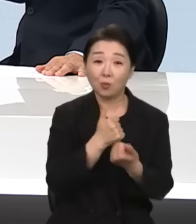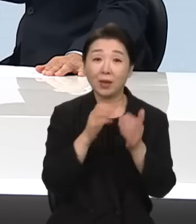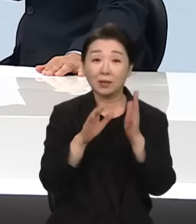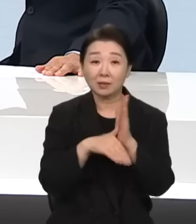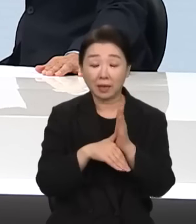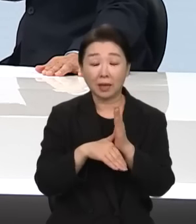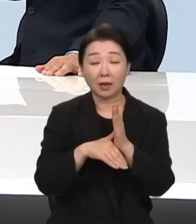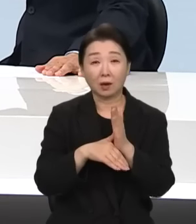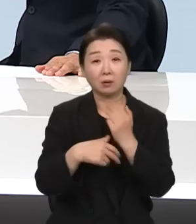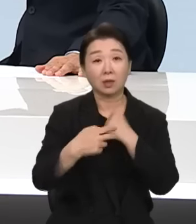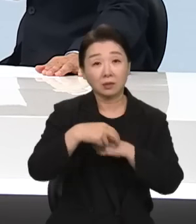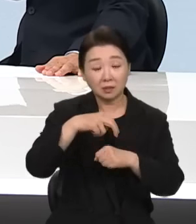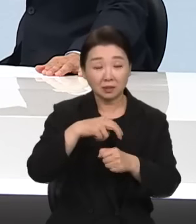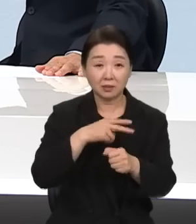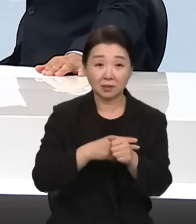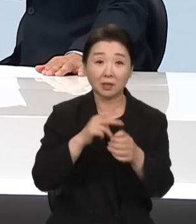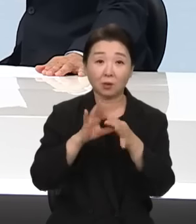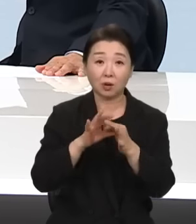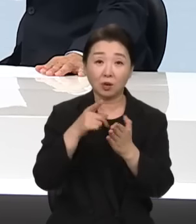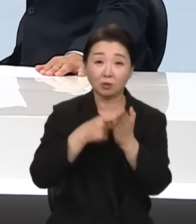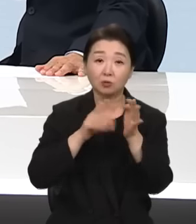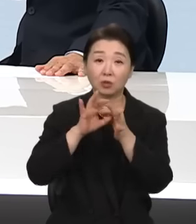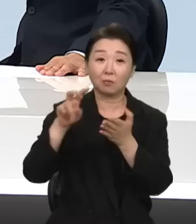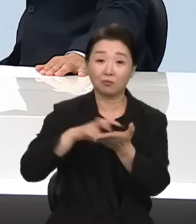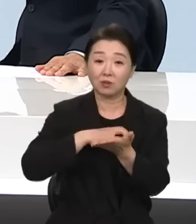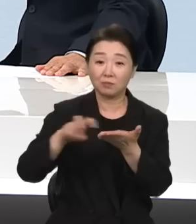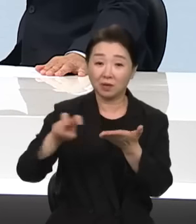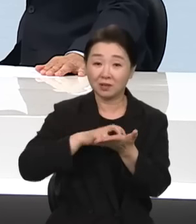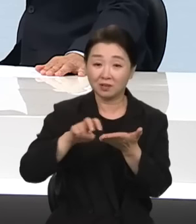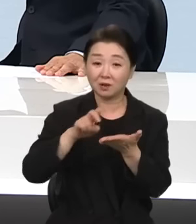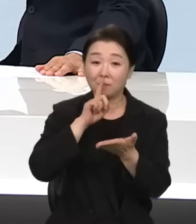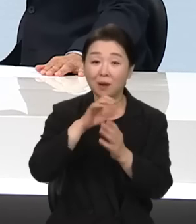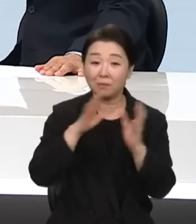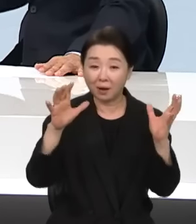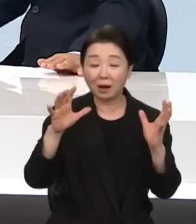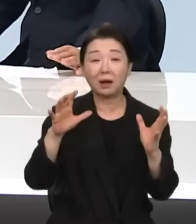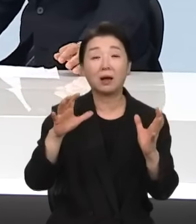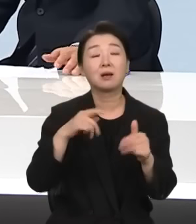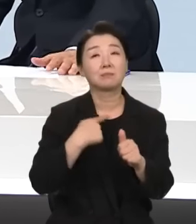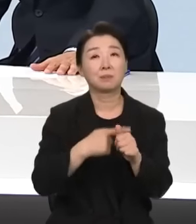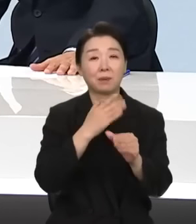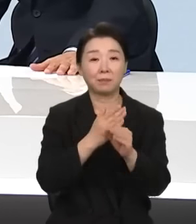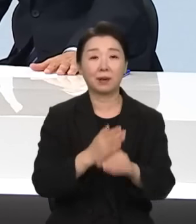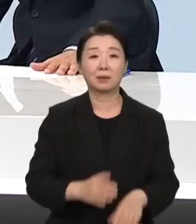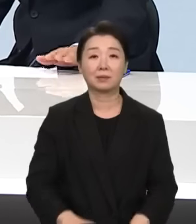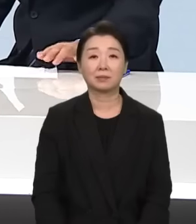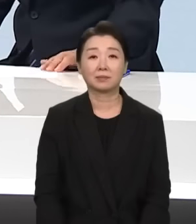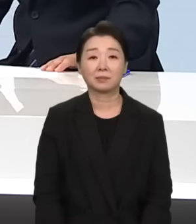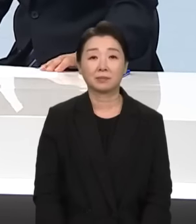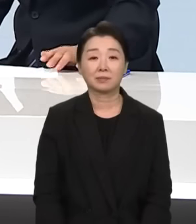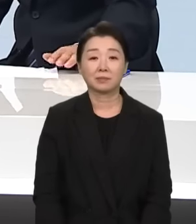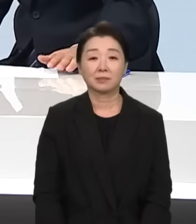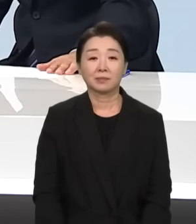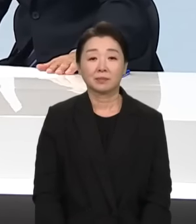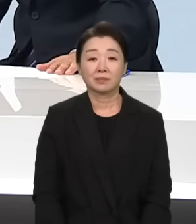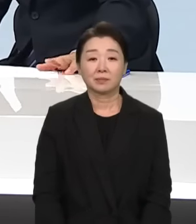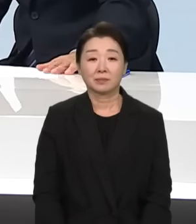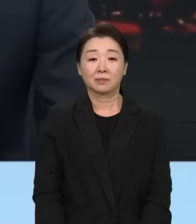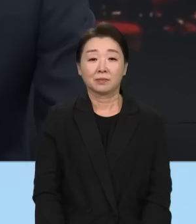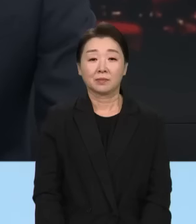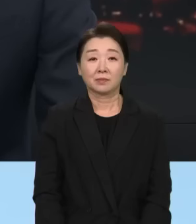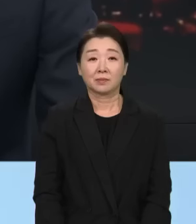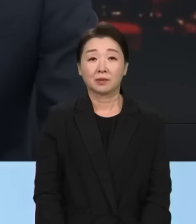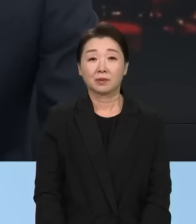의사와 수술 관련돼서 문자 메시지를 주고받는 이런 논란을 비판한거다 이렇게 분석을 해볼 수 있는 겁니다네 그니까 야당에서는 뭐